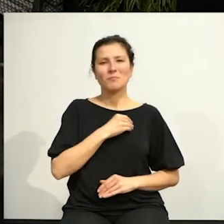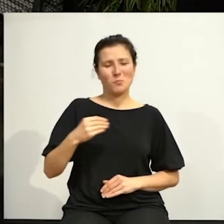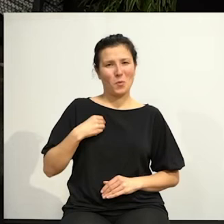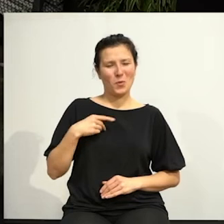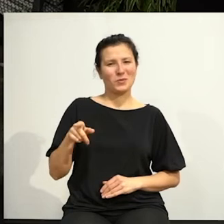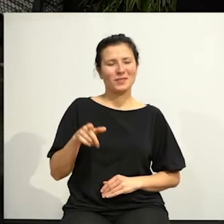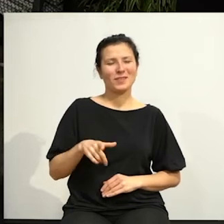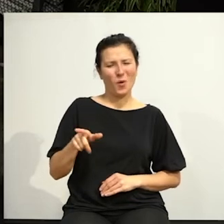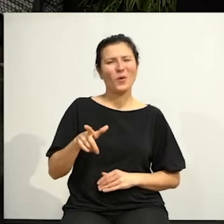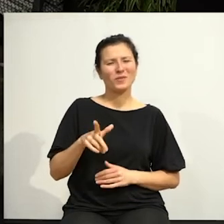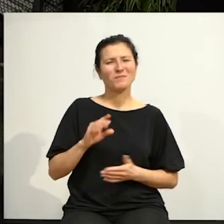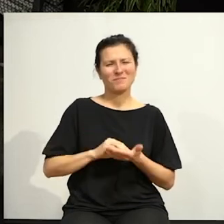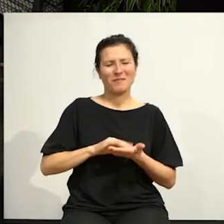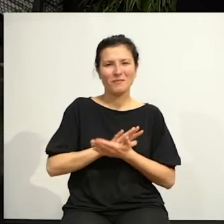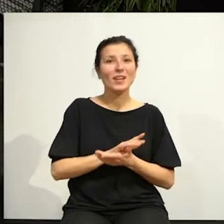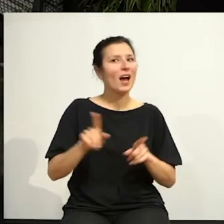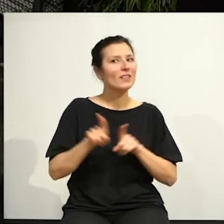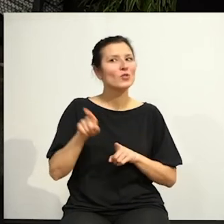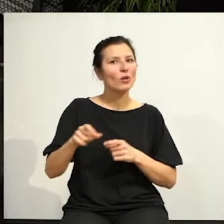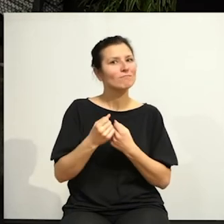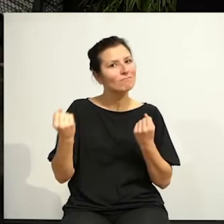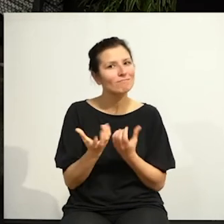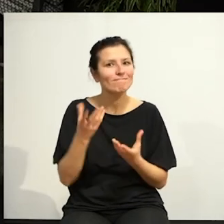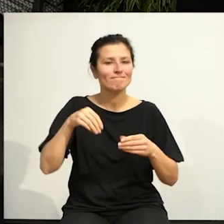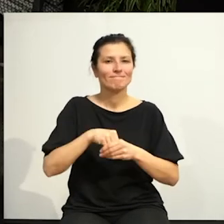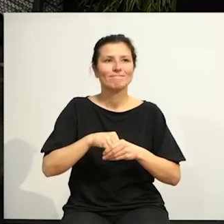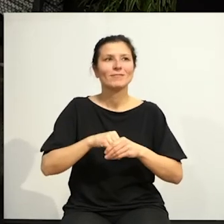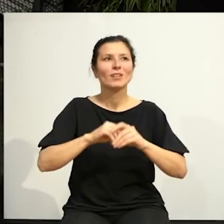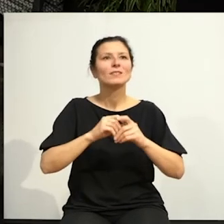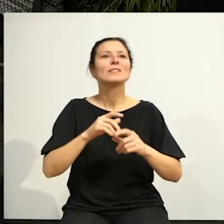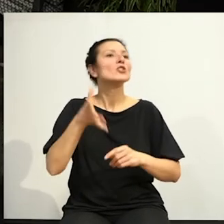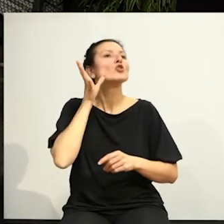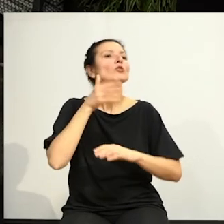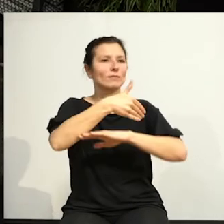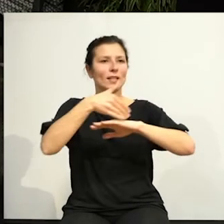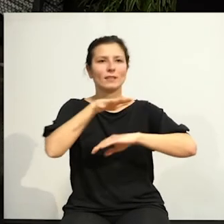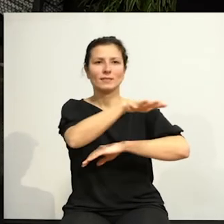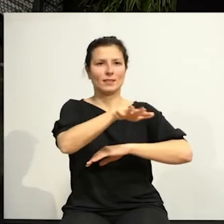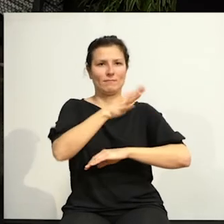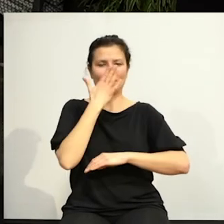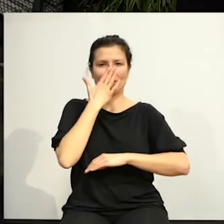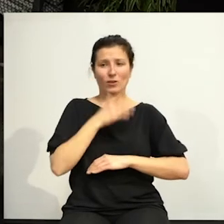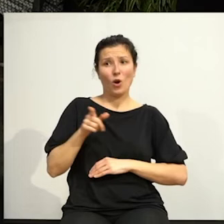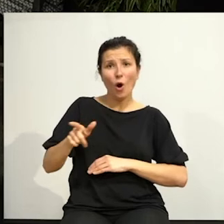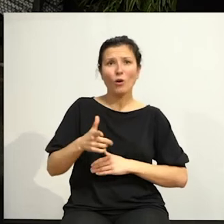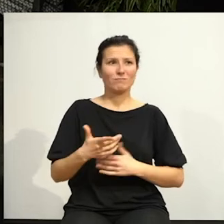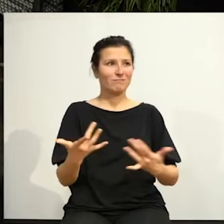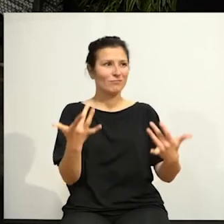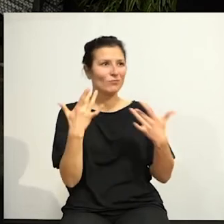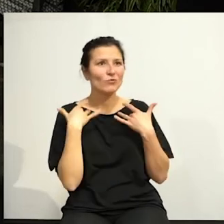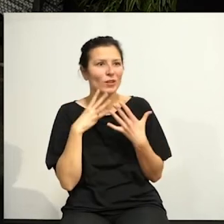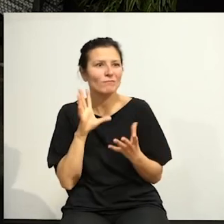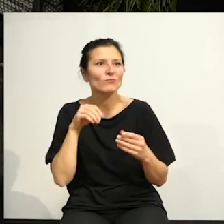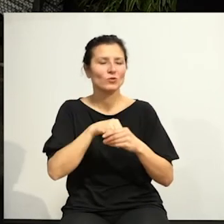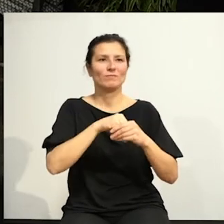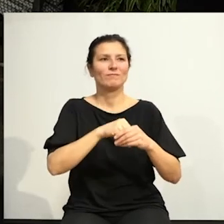jednak zaangażowany w to, co za granicą. No i przecież on żyje tym życiem intelektualnym Paryża jednak